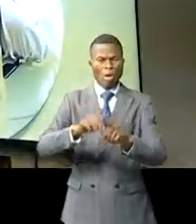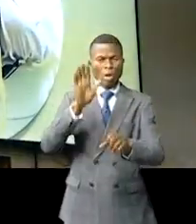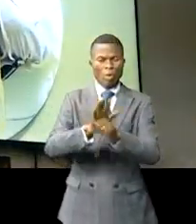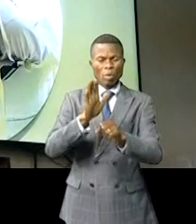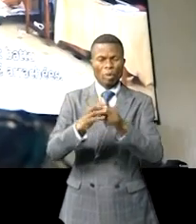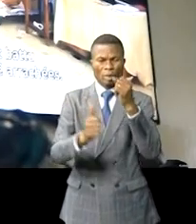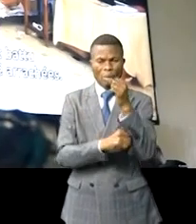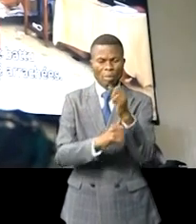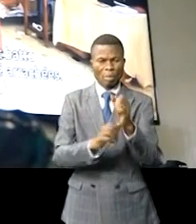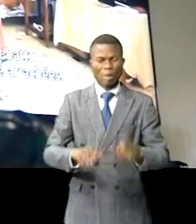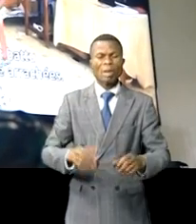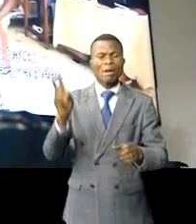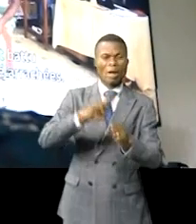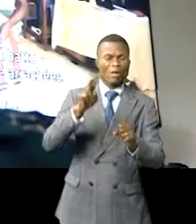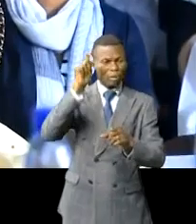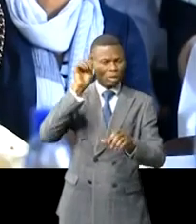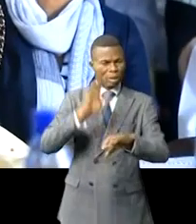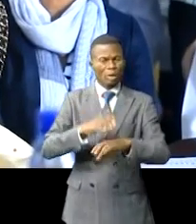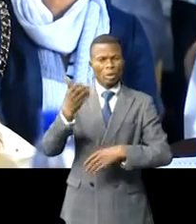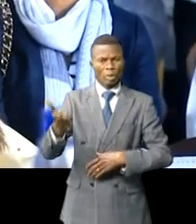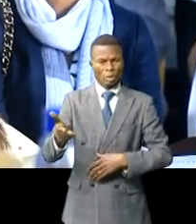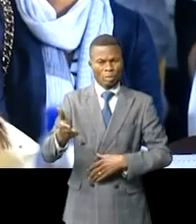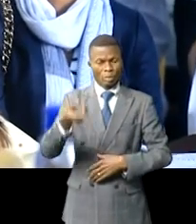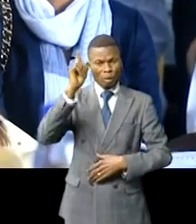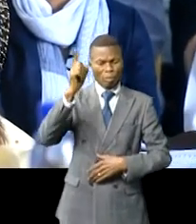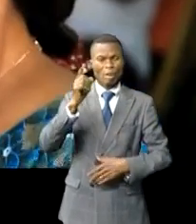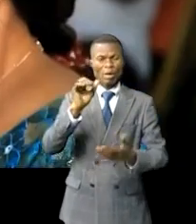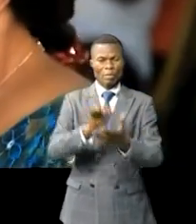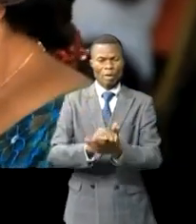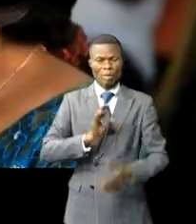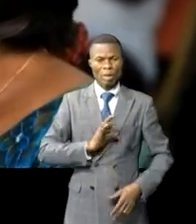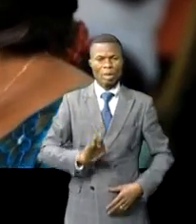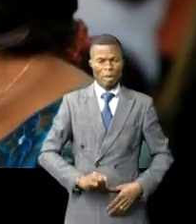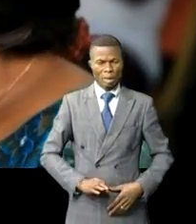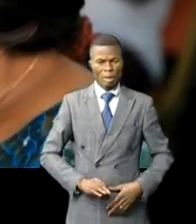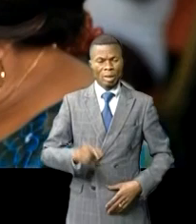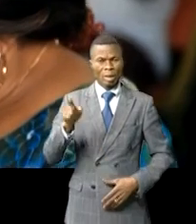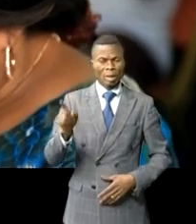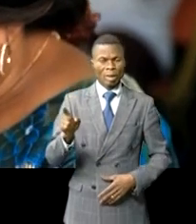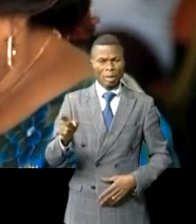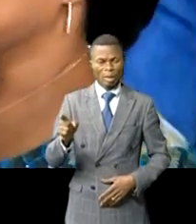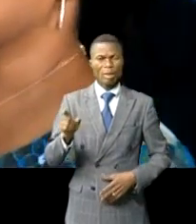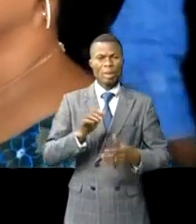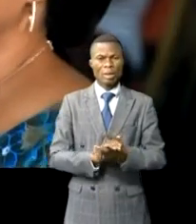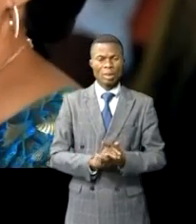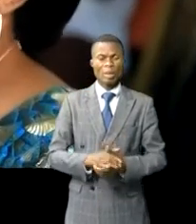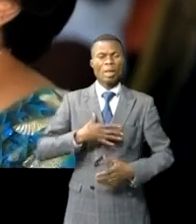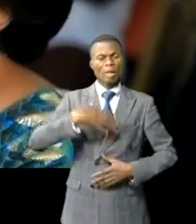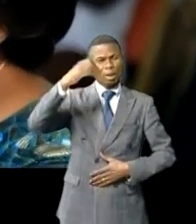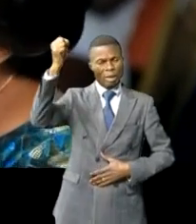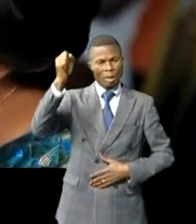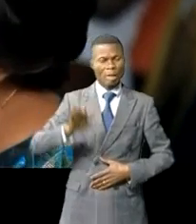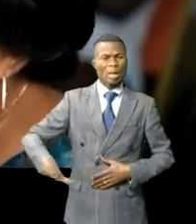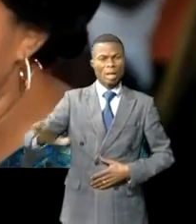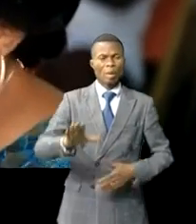de survivantes de violences sexuelles. La première dame de la République, Denise Nyakeru Tshisekedi, championne des Nations